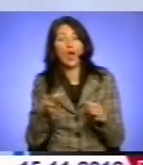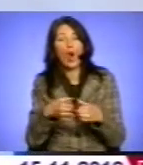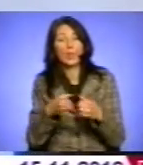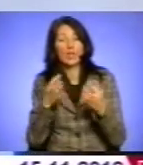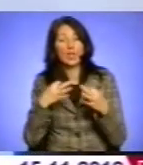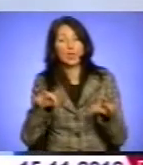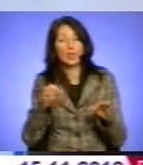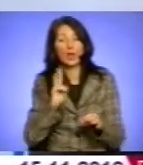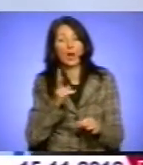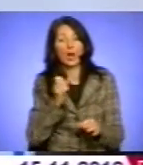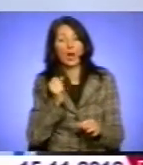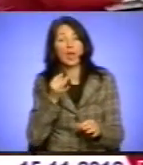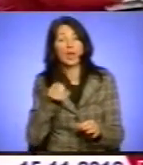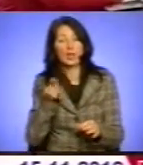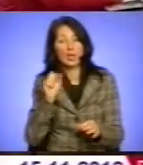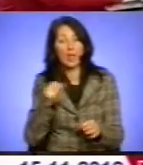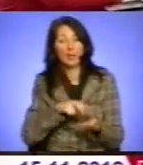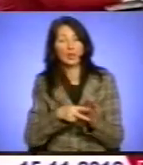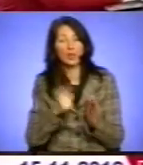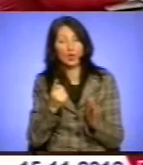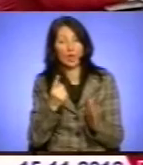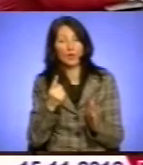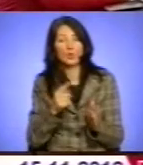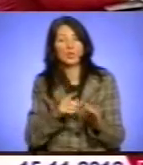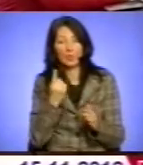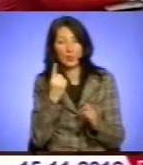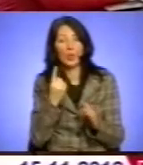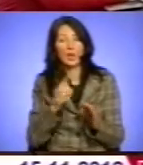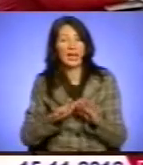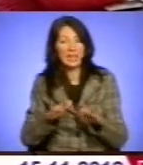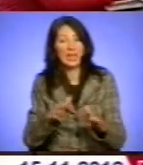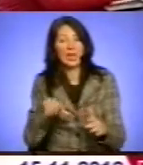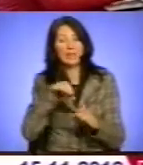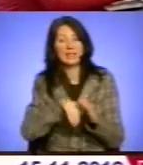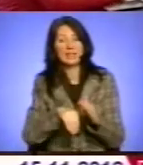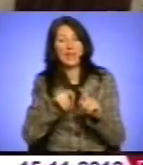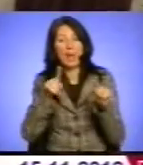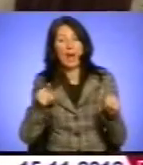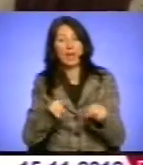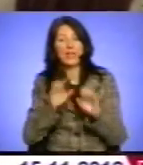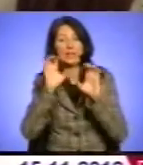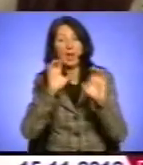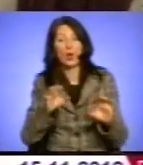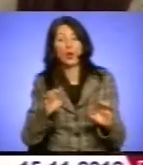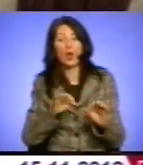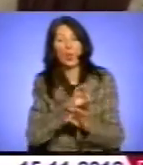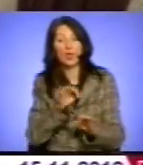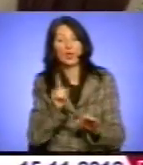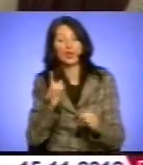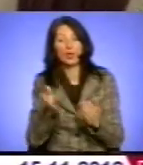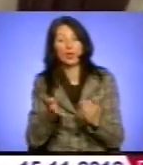Кайда планує однією із першочергових дій у Верховній Раді внести пакет законопроєктів щодо знищення корупції у